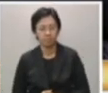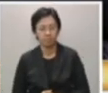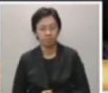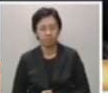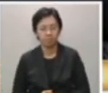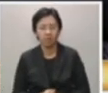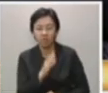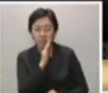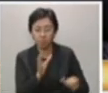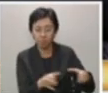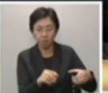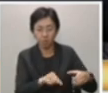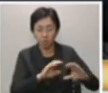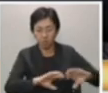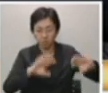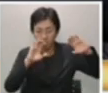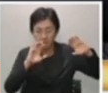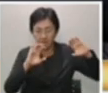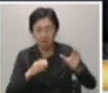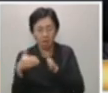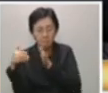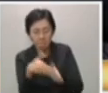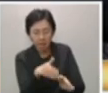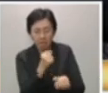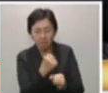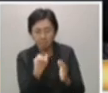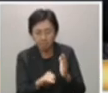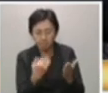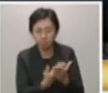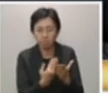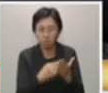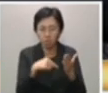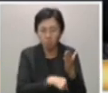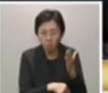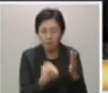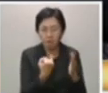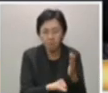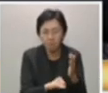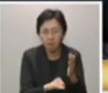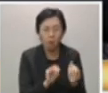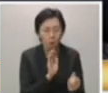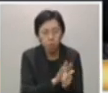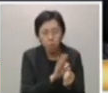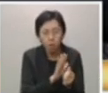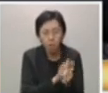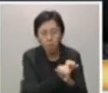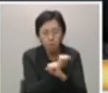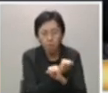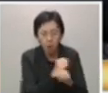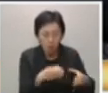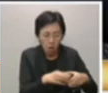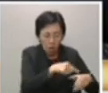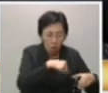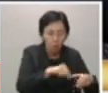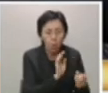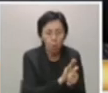เป็นคนฝั่งรัฐบาลถูกกล่าวหาเรื่องทุจริตกับมีการปกป้องพวกพ้องอย่างเห็น